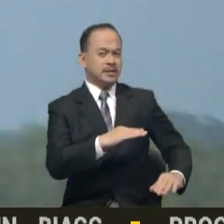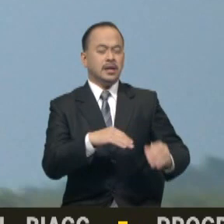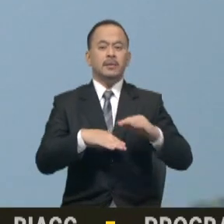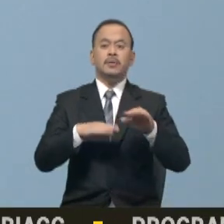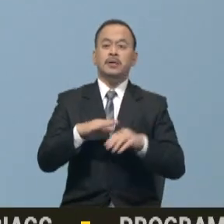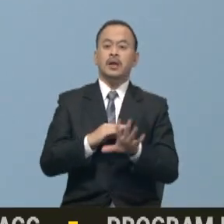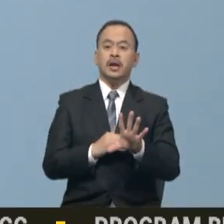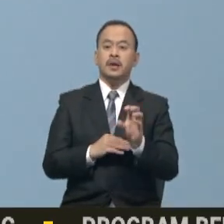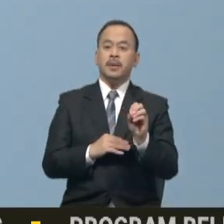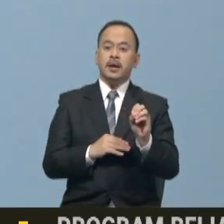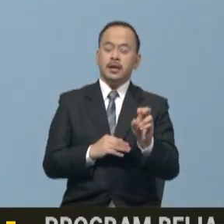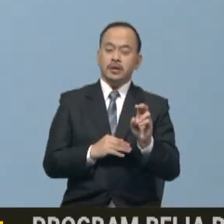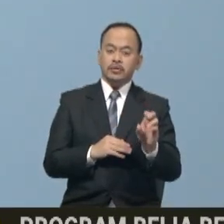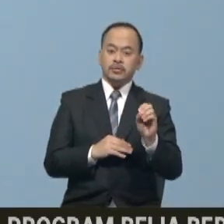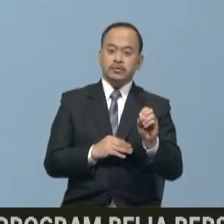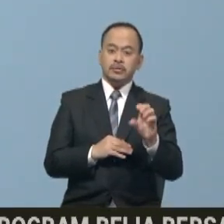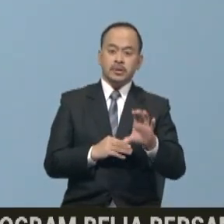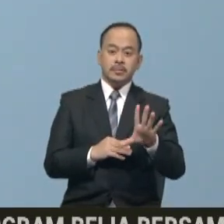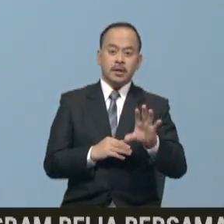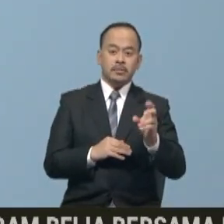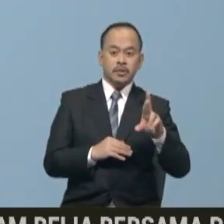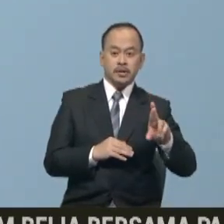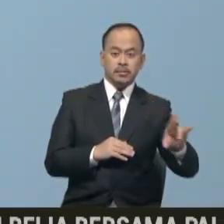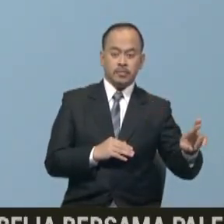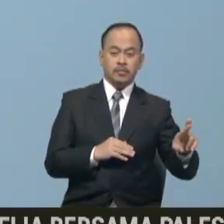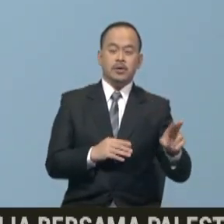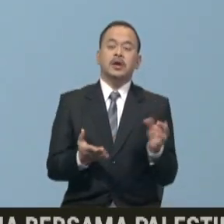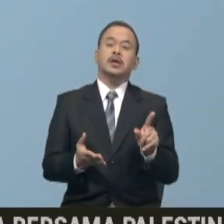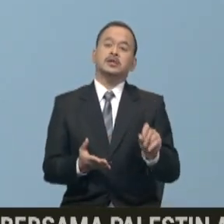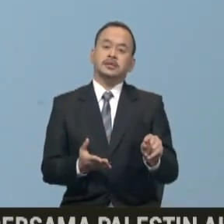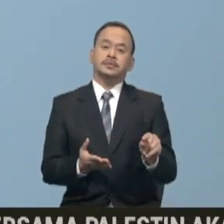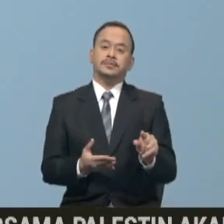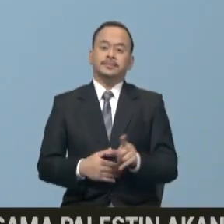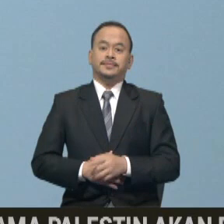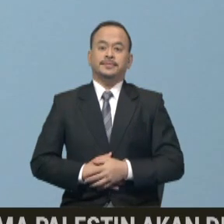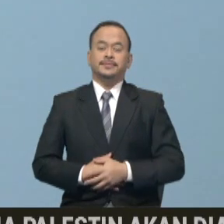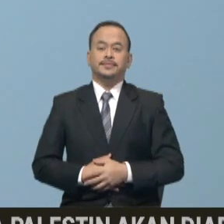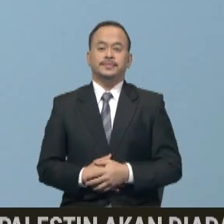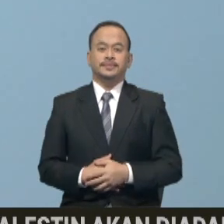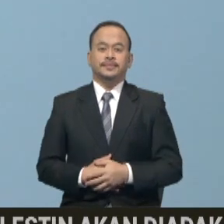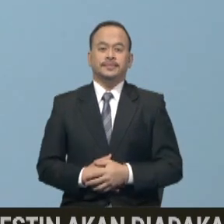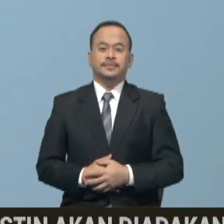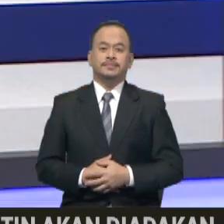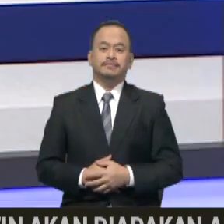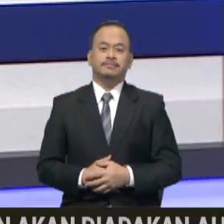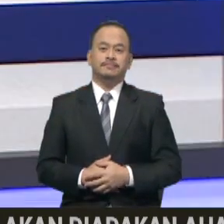paras 500,000 kilogram. Hazimah Jalil melaporkan untuk Berita RTB.